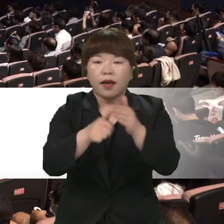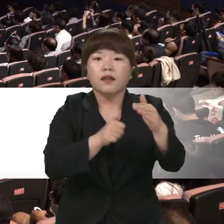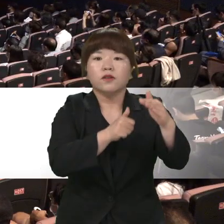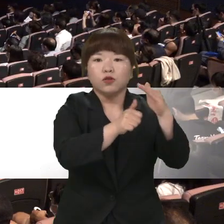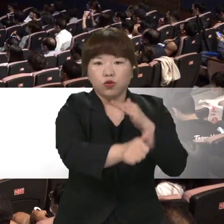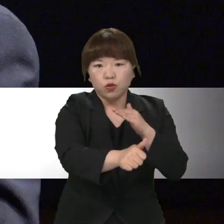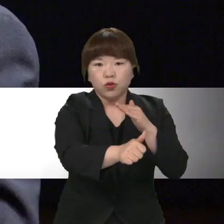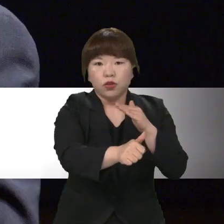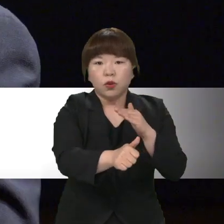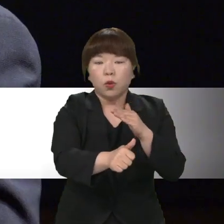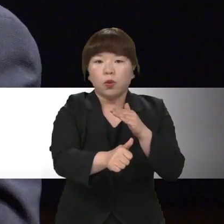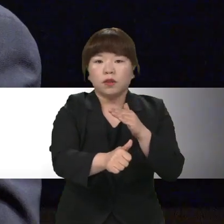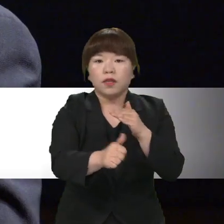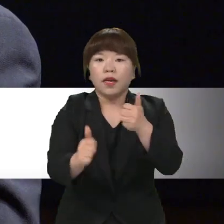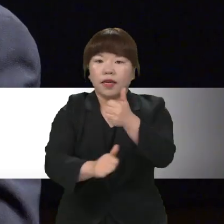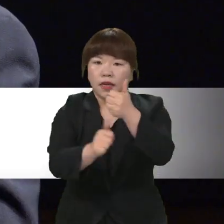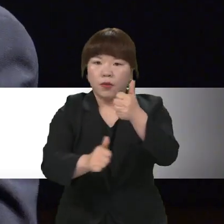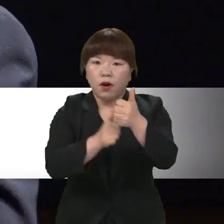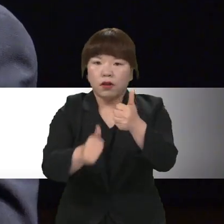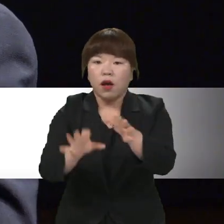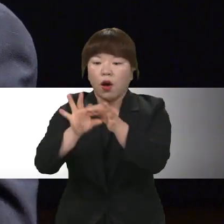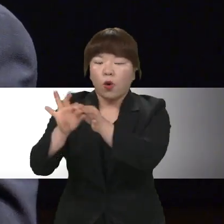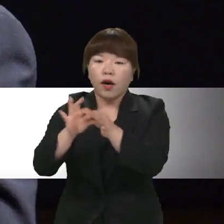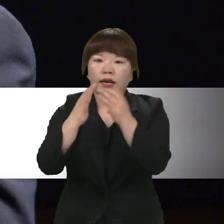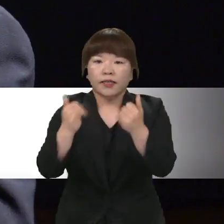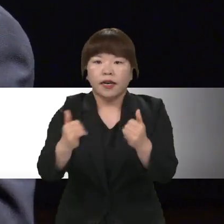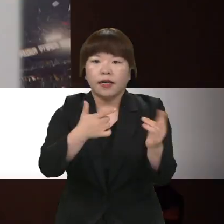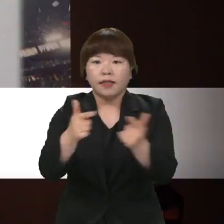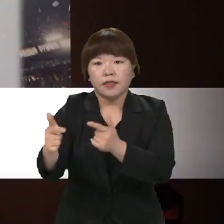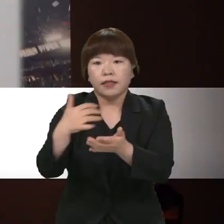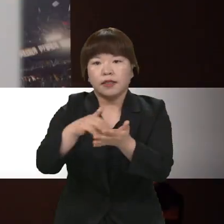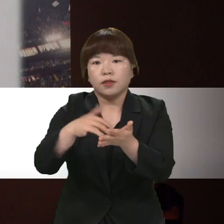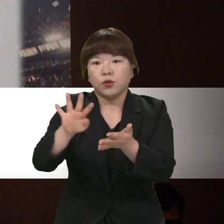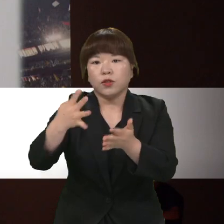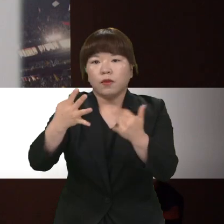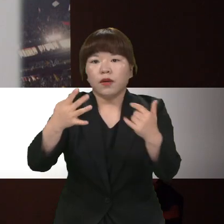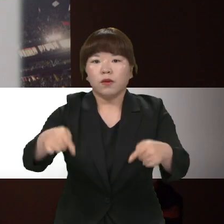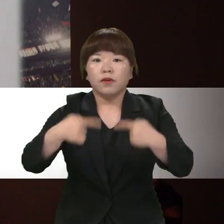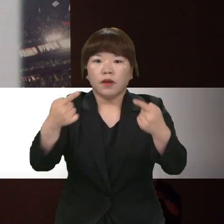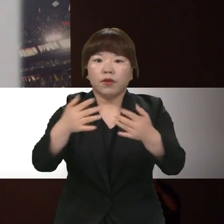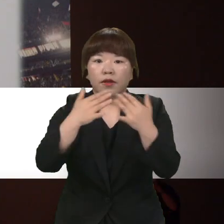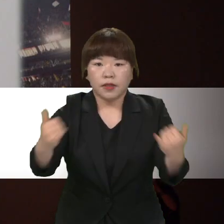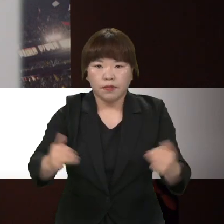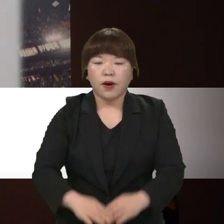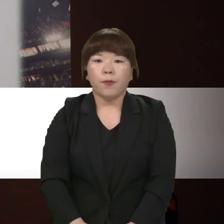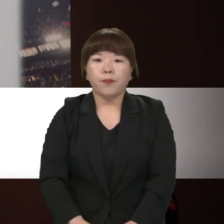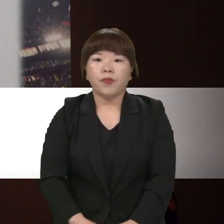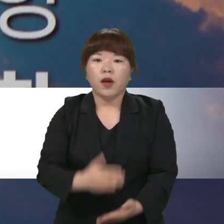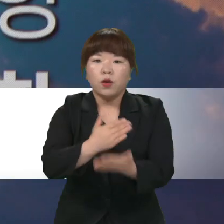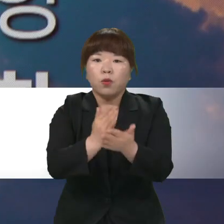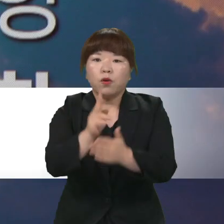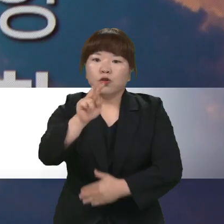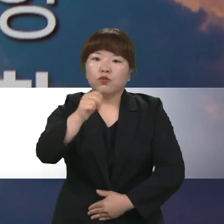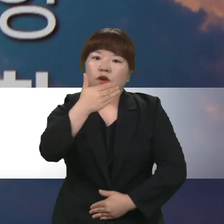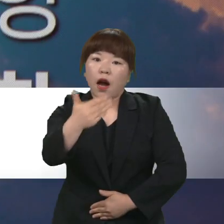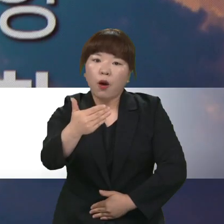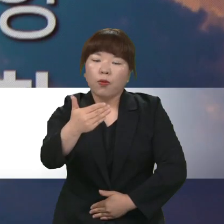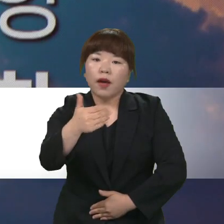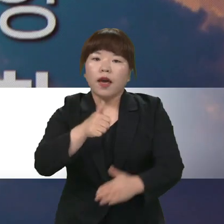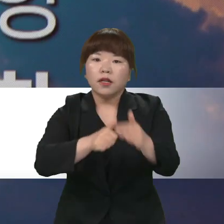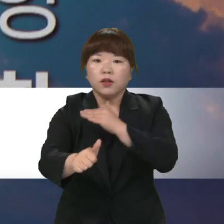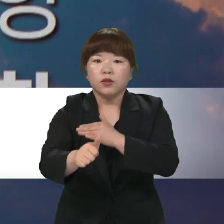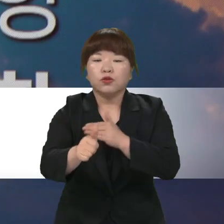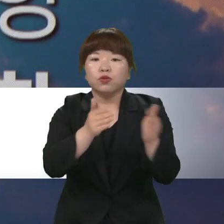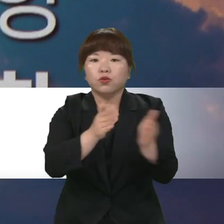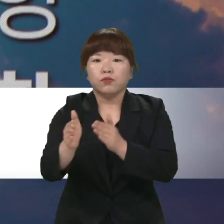대표와 참가 종목 단체 임원 체육회 관계자 등 400여명이 함께 했으며 29개 종목 단체 선수단